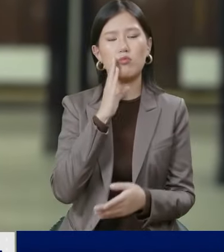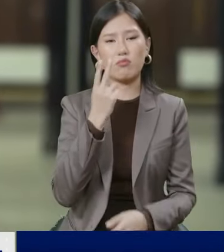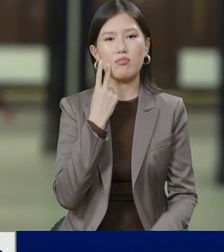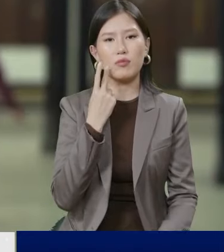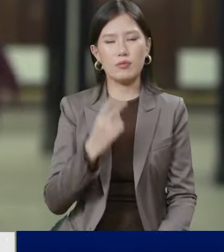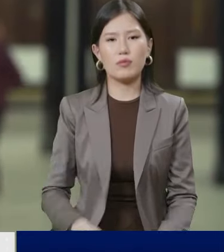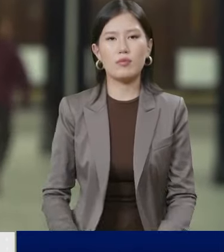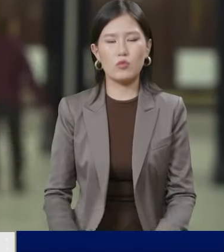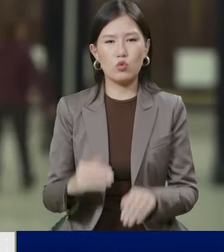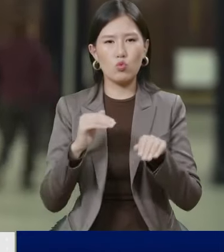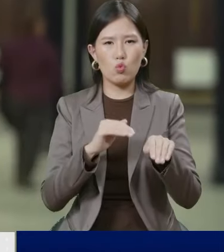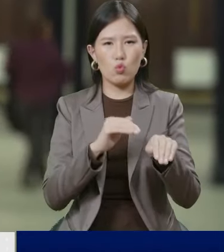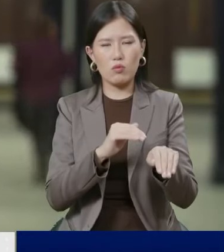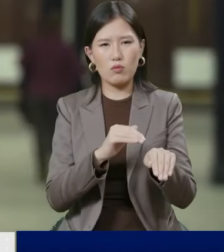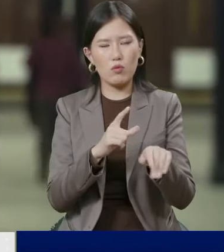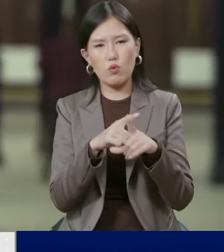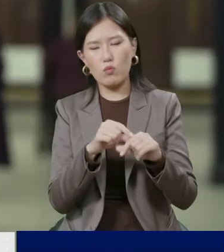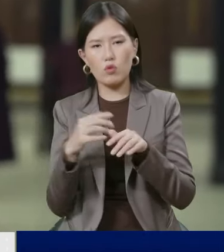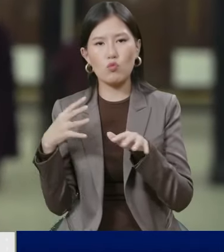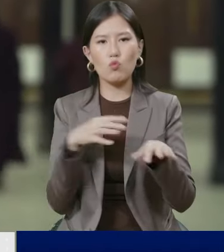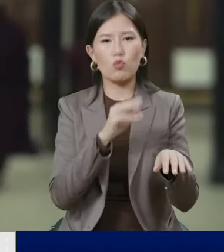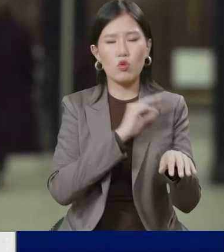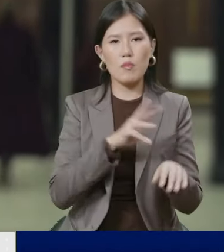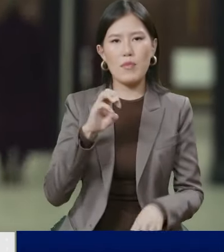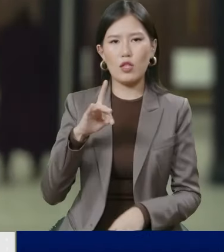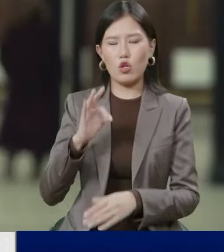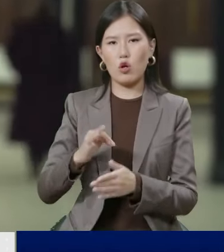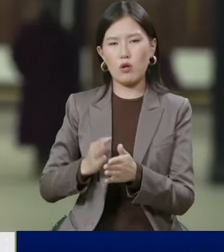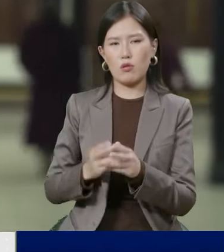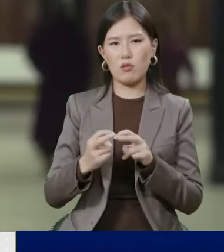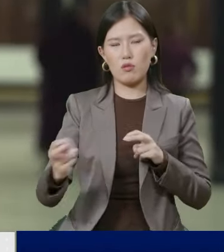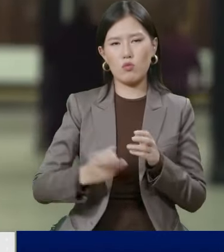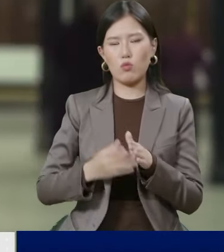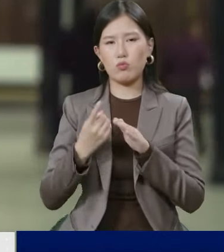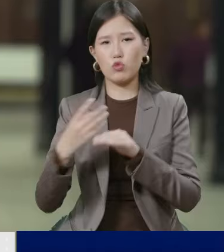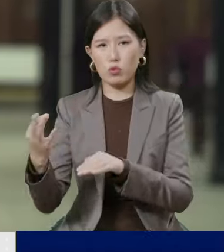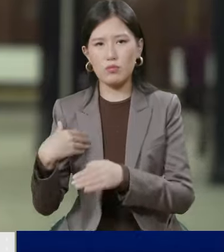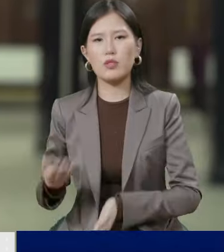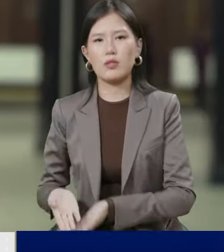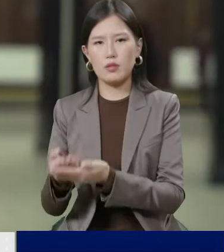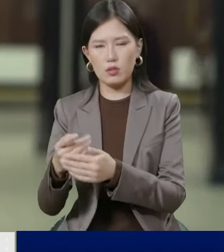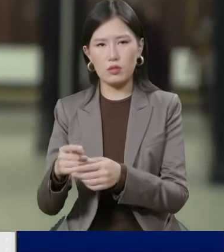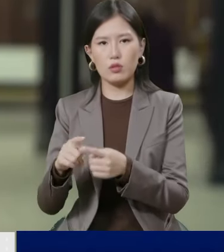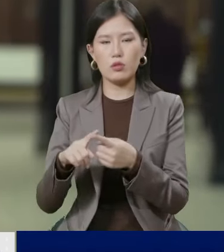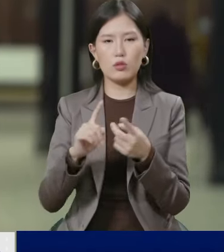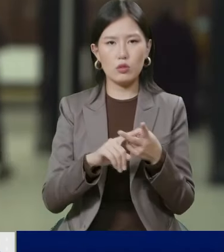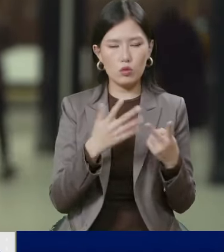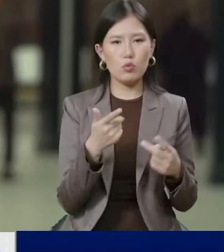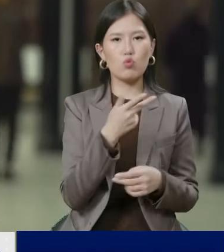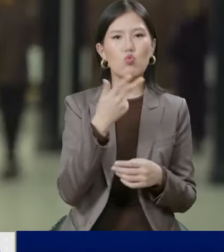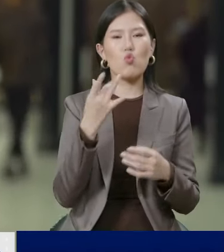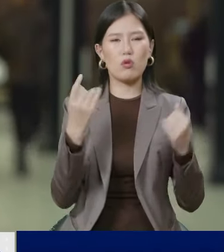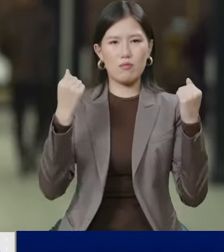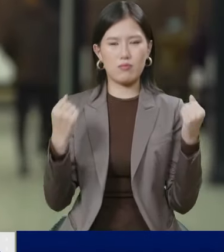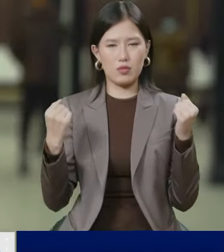одоо энэ метроны төслийг маш их дэмжиж байгаа. Тэгээд энэ давхар зам, тэгээд энэ шинчилэгдэж байгаа одоо энэ гүүрийн